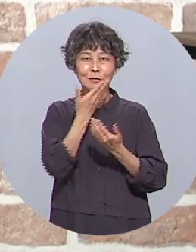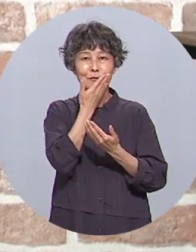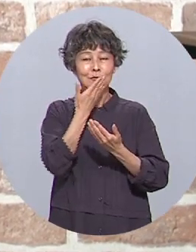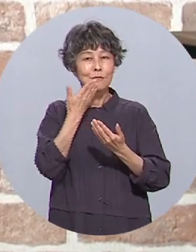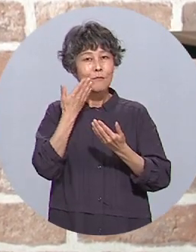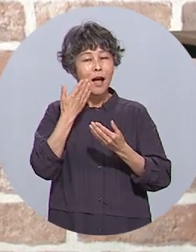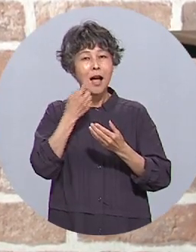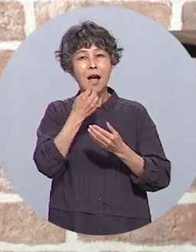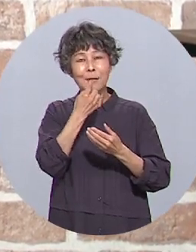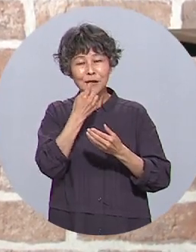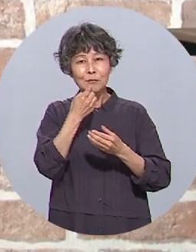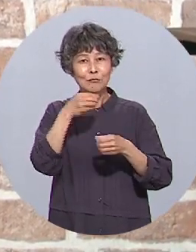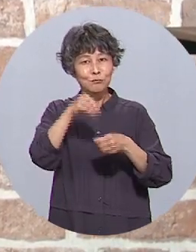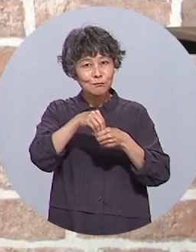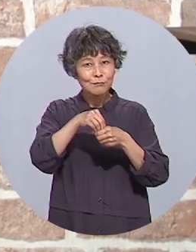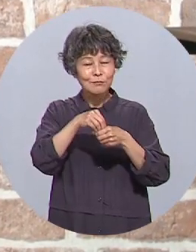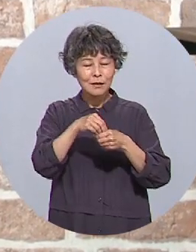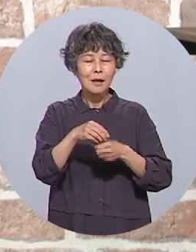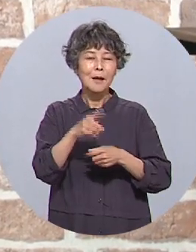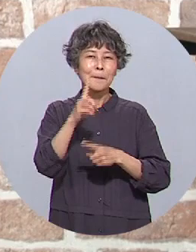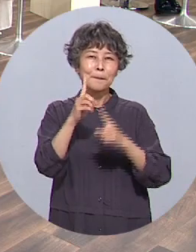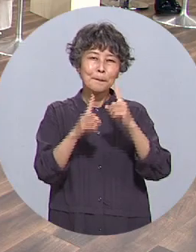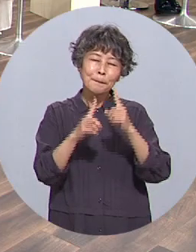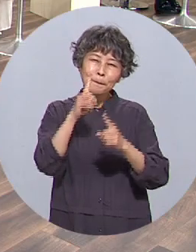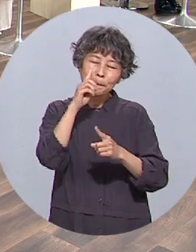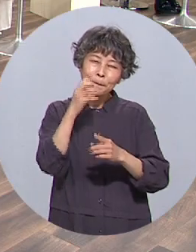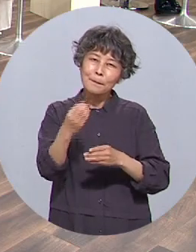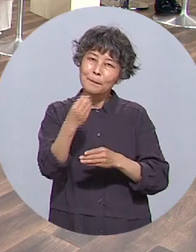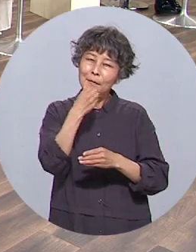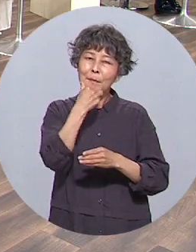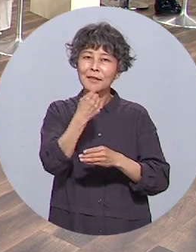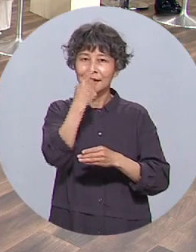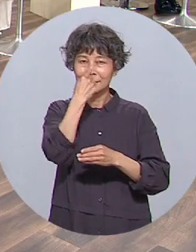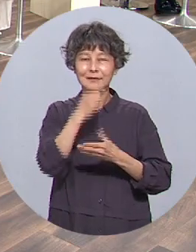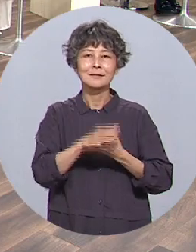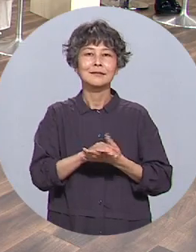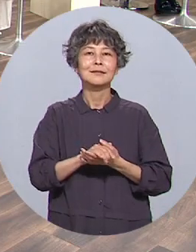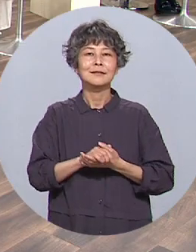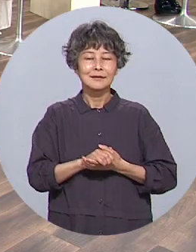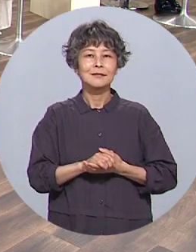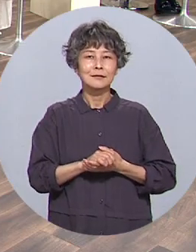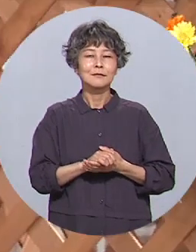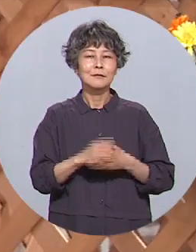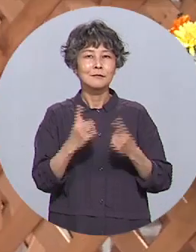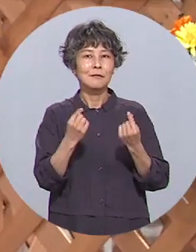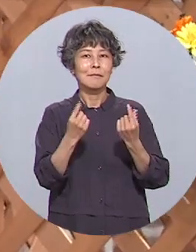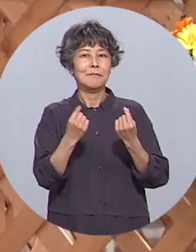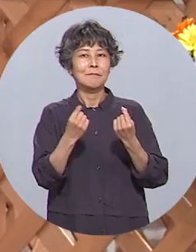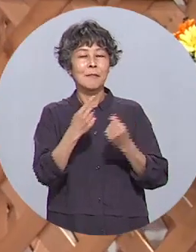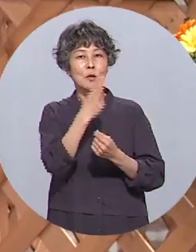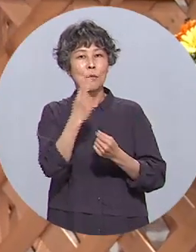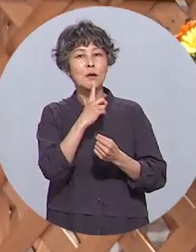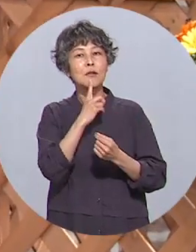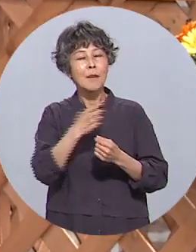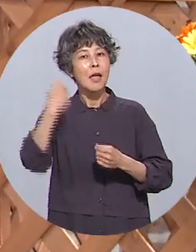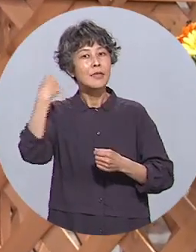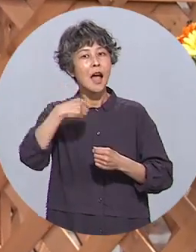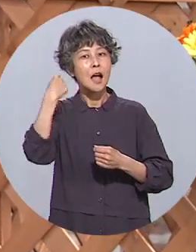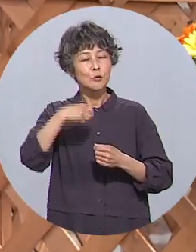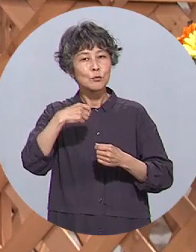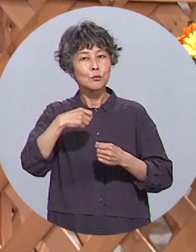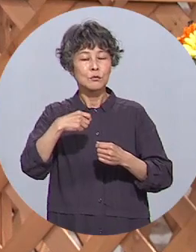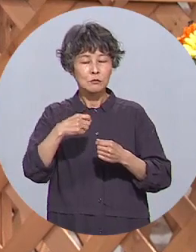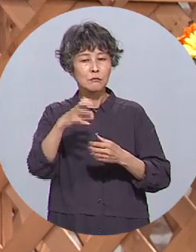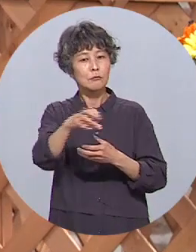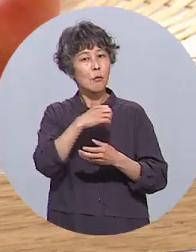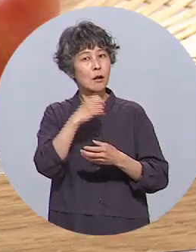もあるんでしょ、これ一度ちょっと食べてみたいですね。気になる、 ね、やっぱりトマトっていうと夏野菜のイメージが